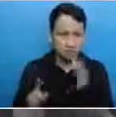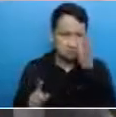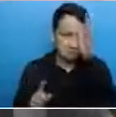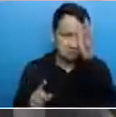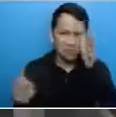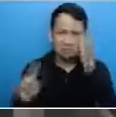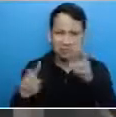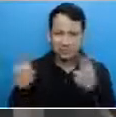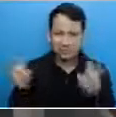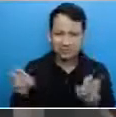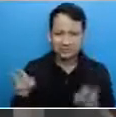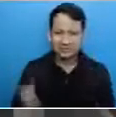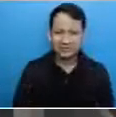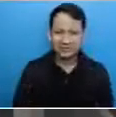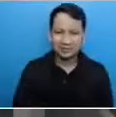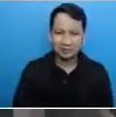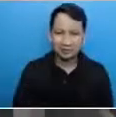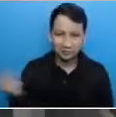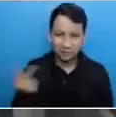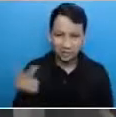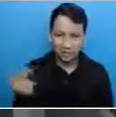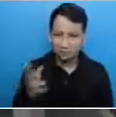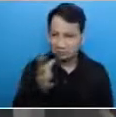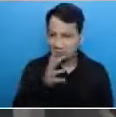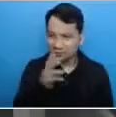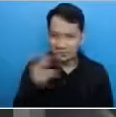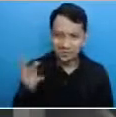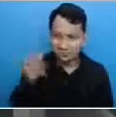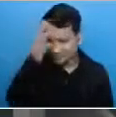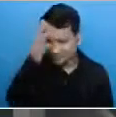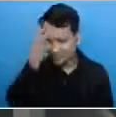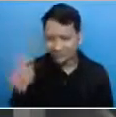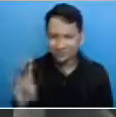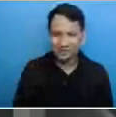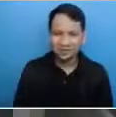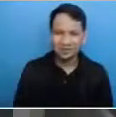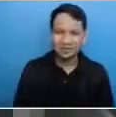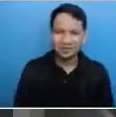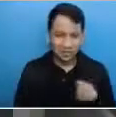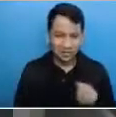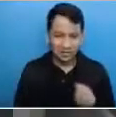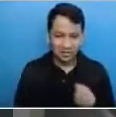Father's Day, ano na lang ang message mo kay Jeffrey, Angelica?